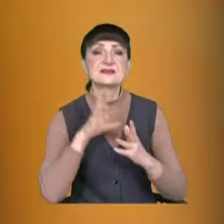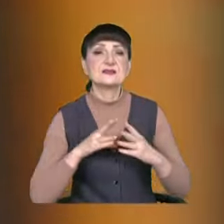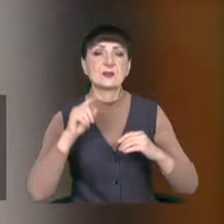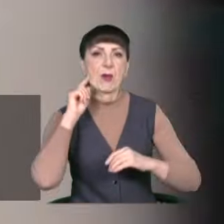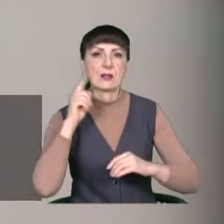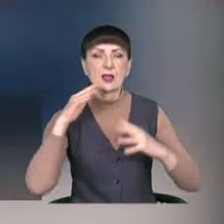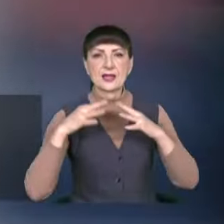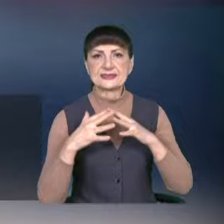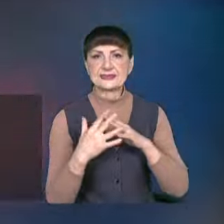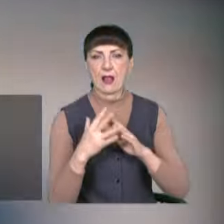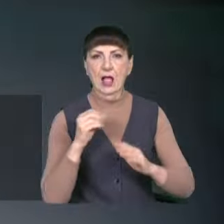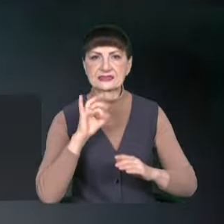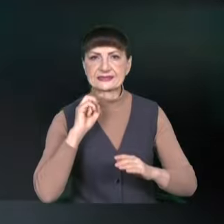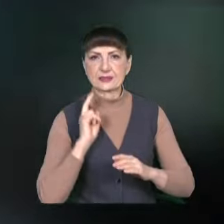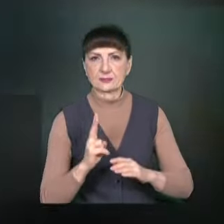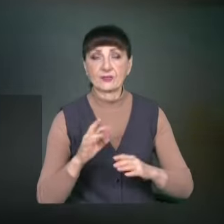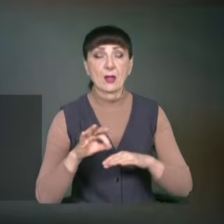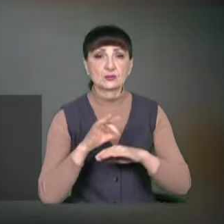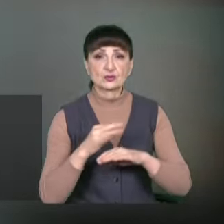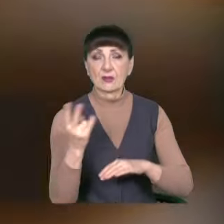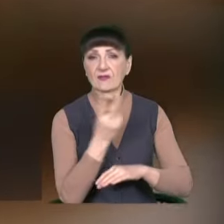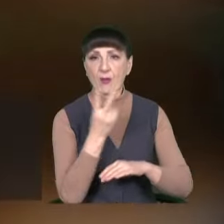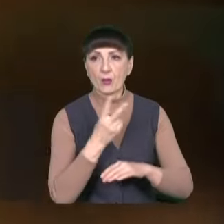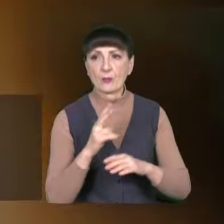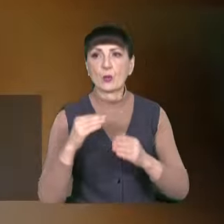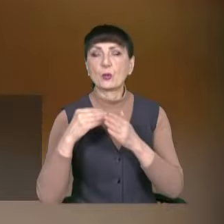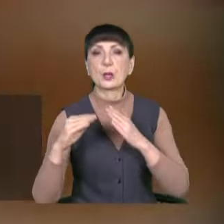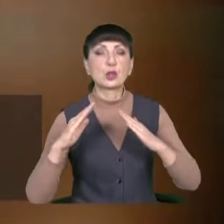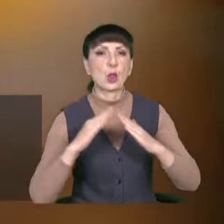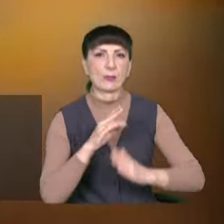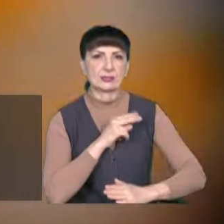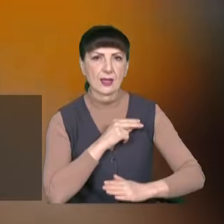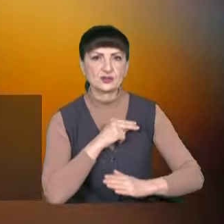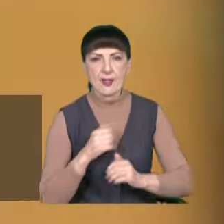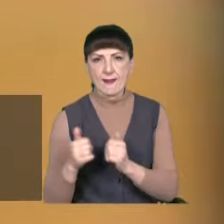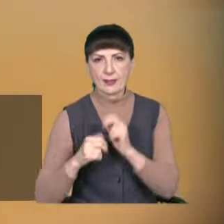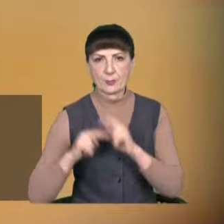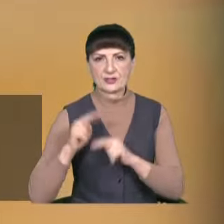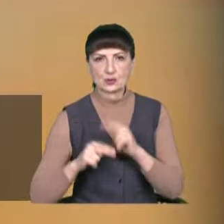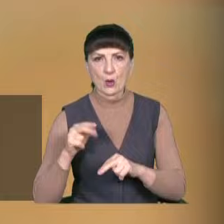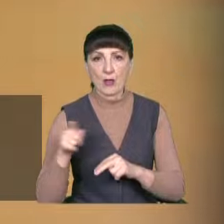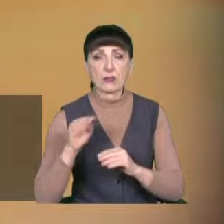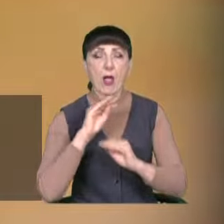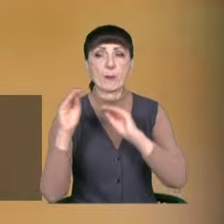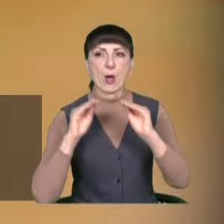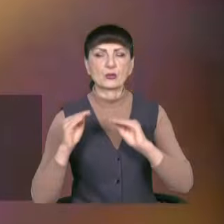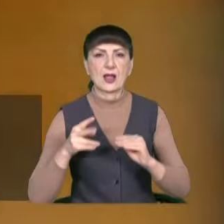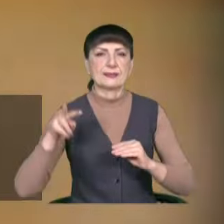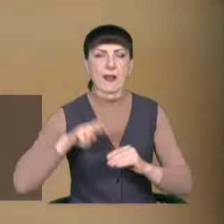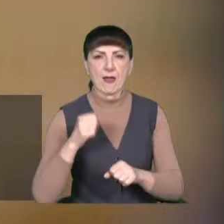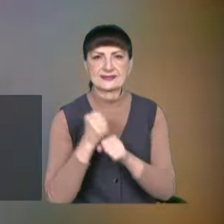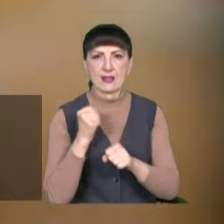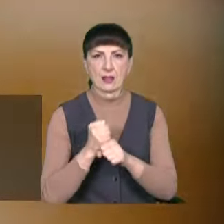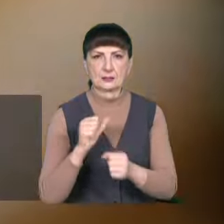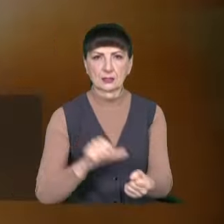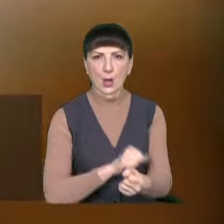селе Касцык. Супруги приобрели дом в садоводческом товариществе и пристроили помещение, которое оборудовали под